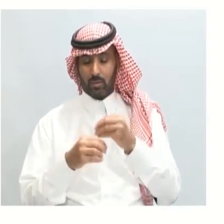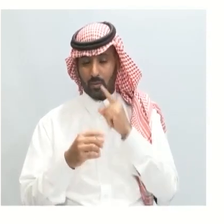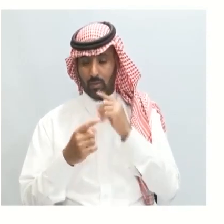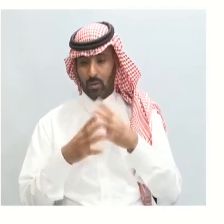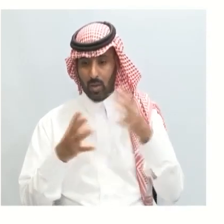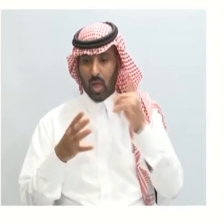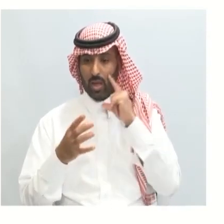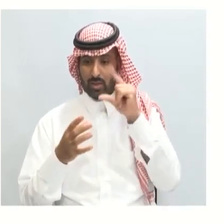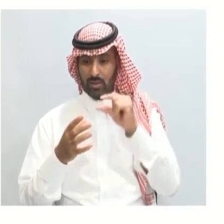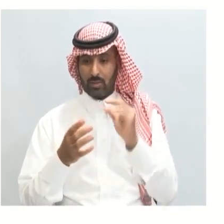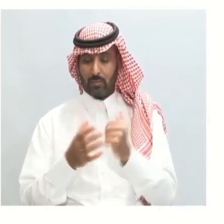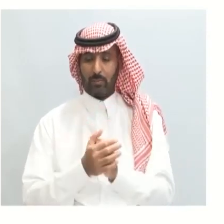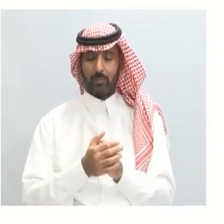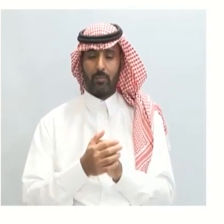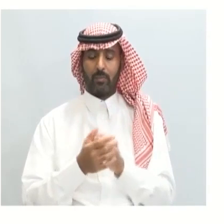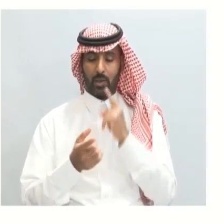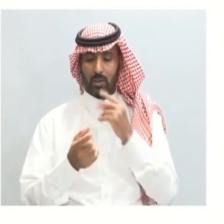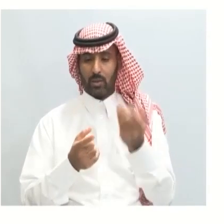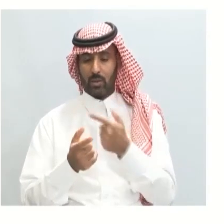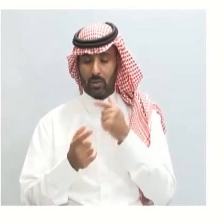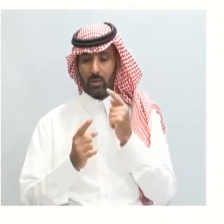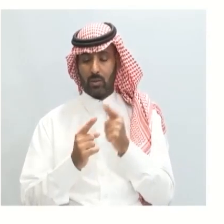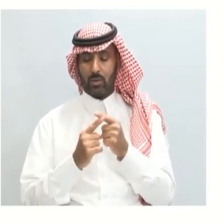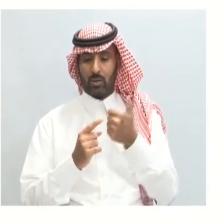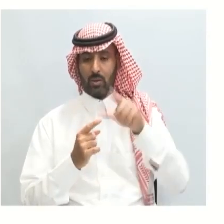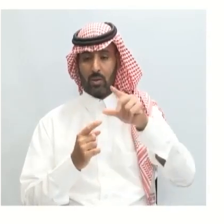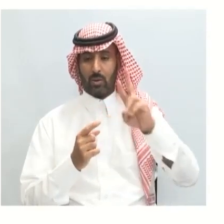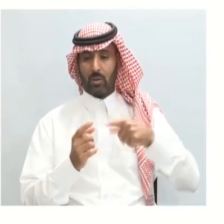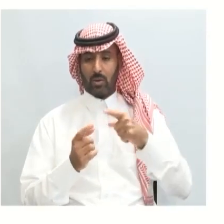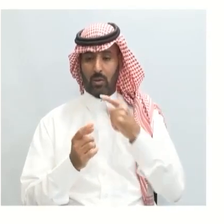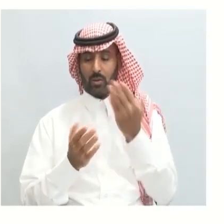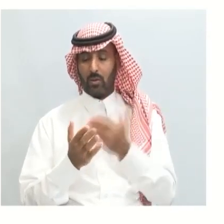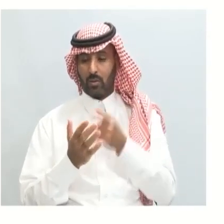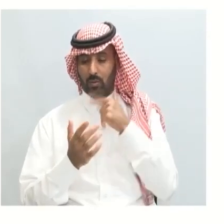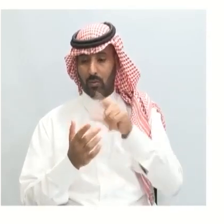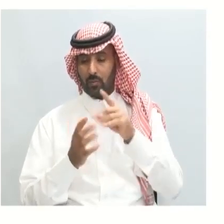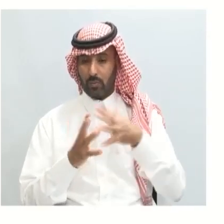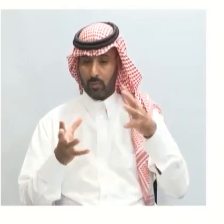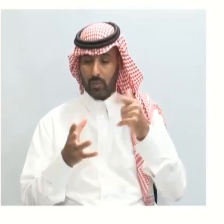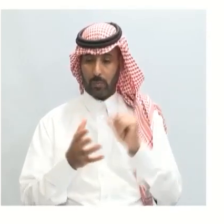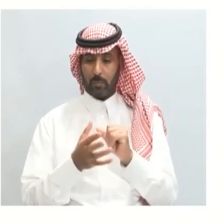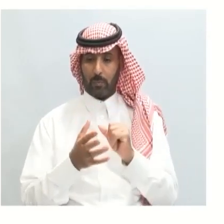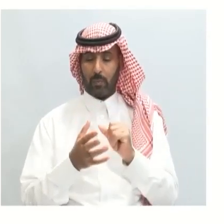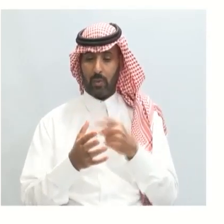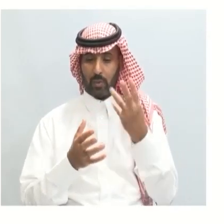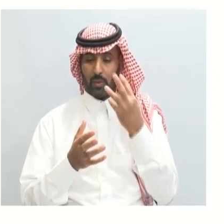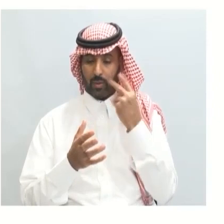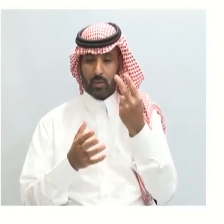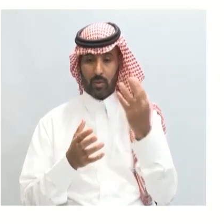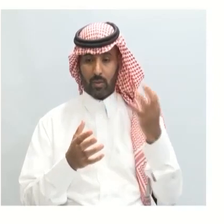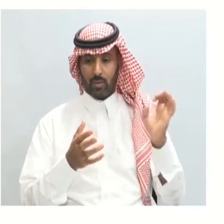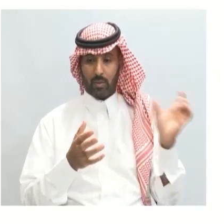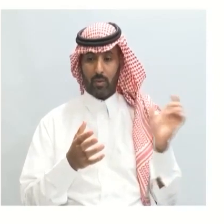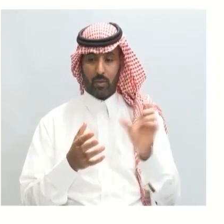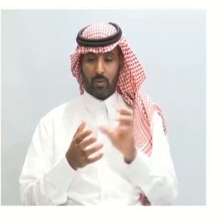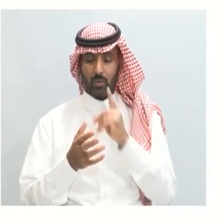الحجم ايضا صغيره نسبيا هنا استخدمنا وحده لتر في الاجابه وهي عباره عن وحده الحجم وهناك ايضا ثلاثه ارقام